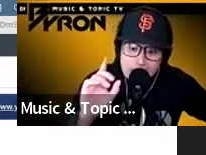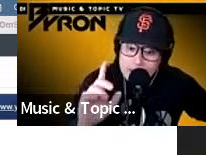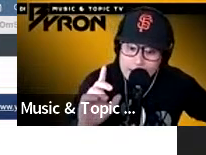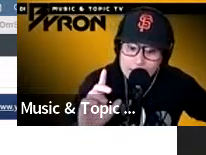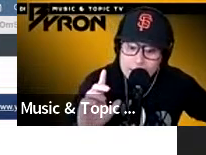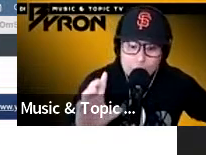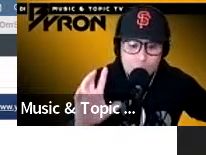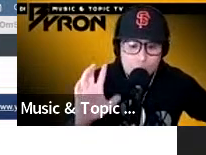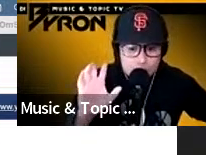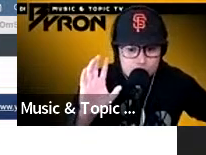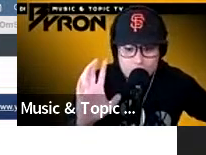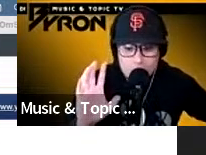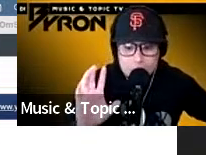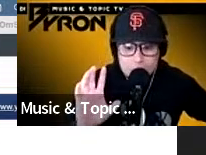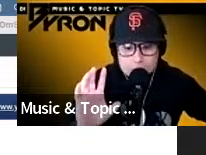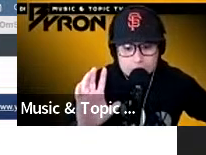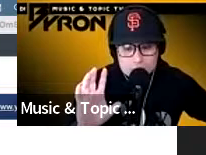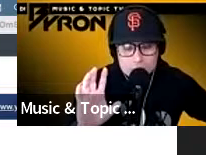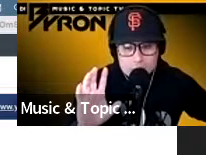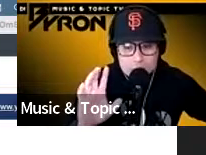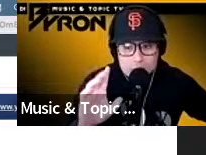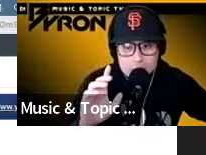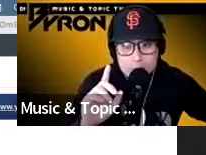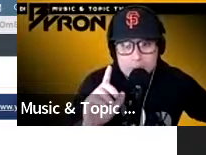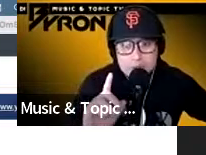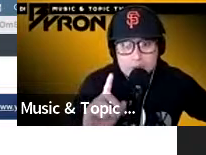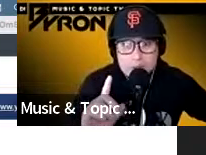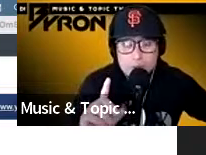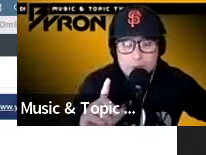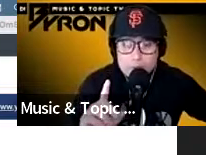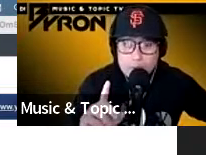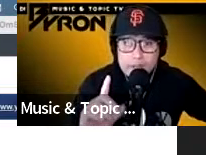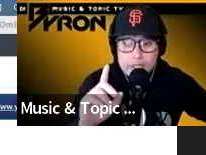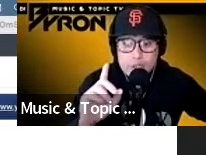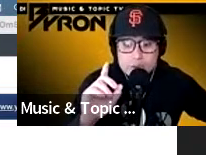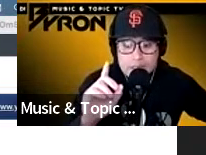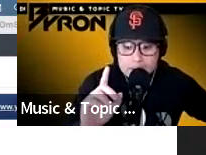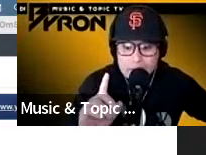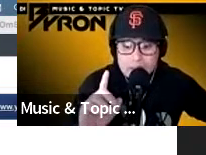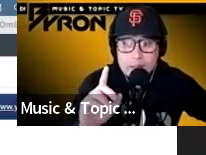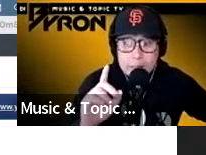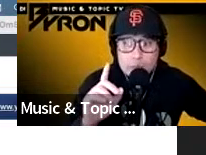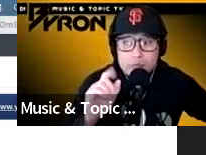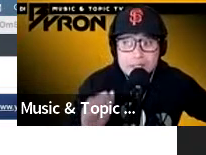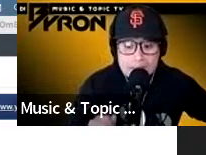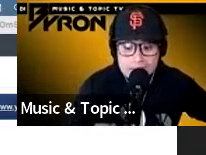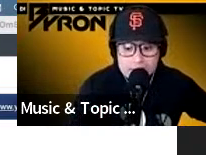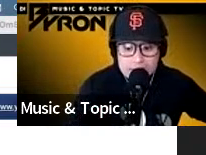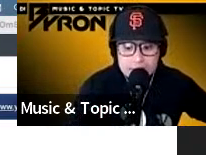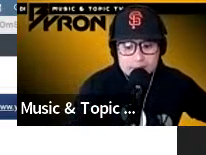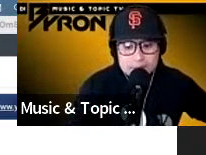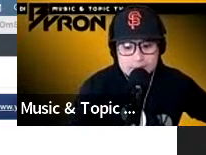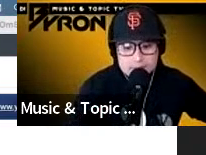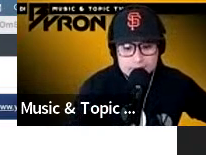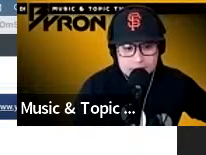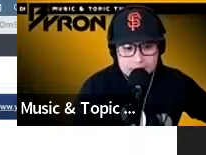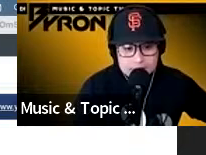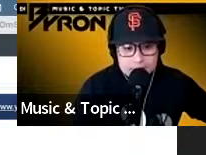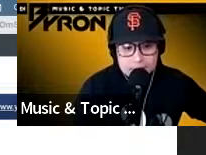At tandaan natin ha uulit-ulitin ko to Si pastor Kiboy po e inosente until proven